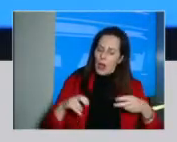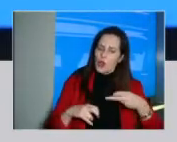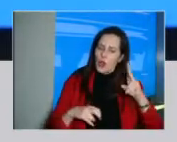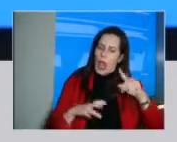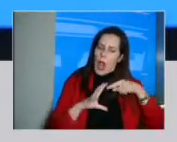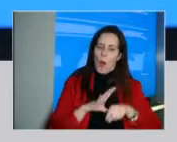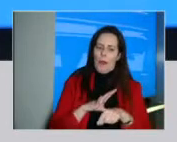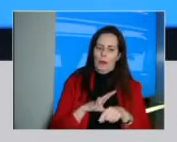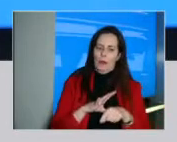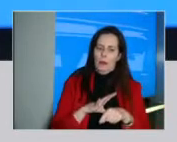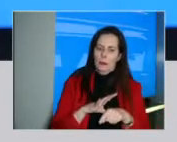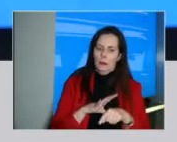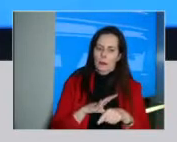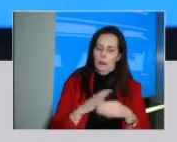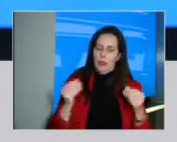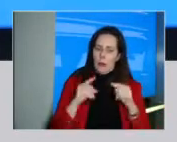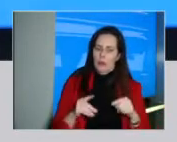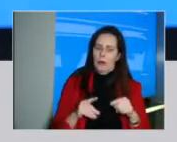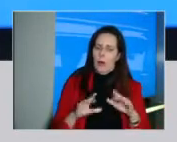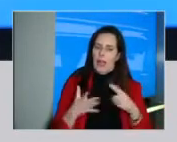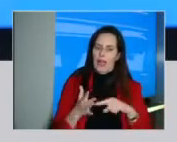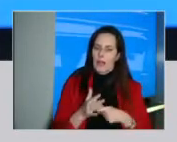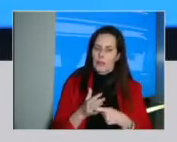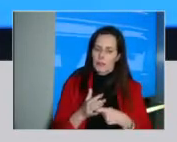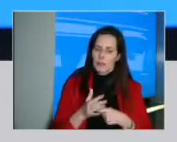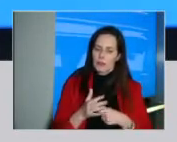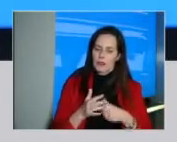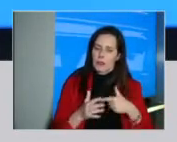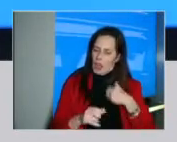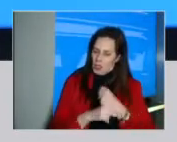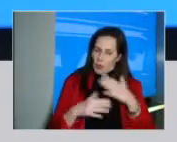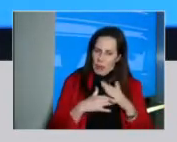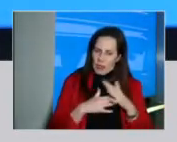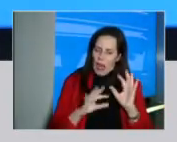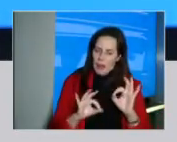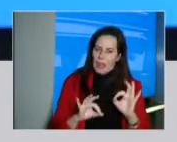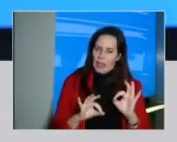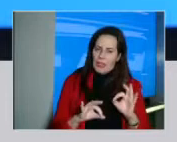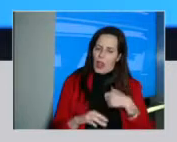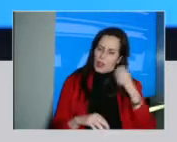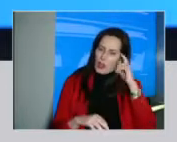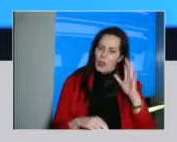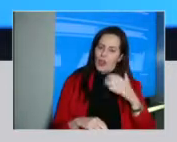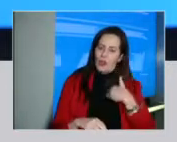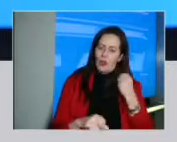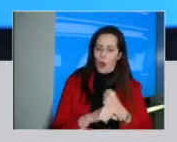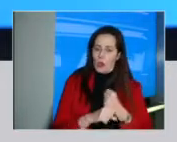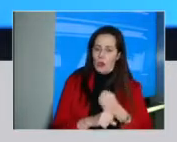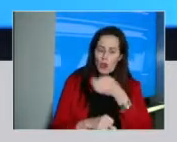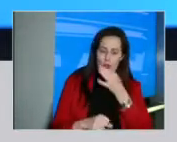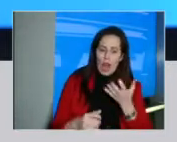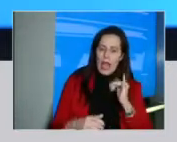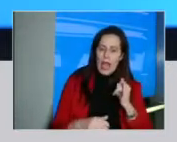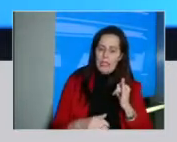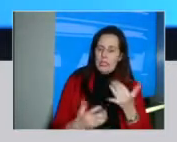מקיף ומכיל לדברים האלה. מה הכוונה? כשאני עשינו את הבדיקה הזאת, אנחנו שאנחנו הולכים לשם, ושאלה היא רק